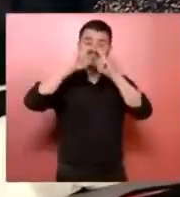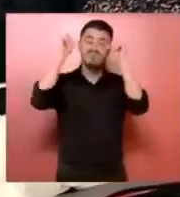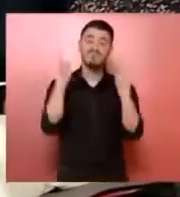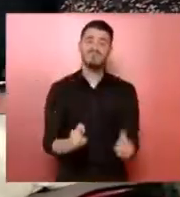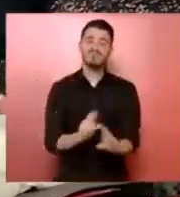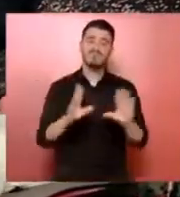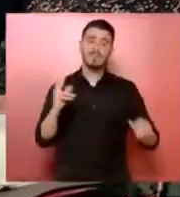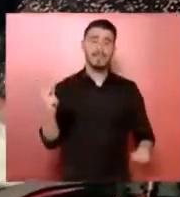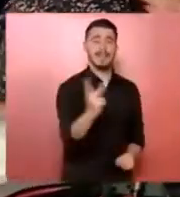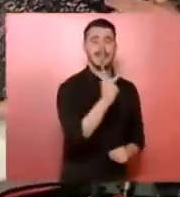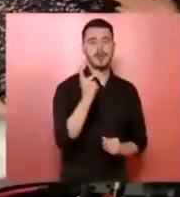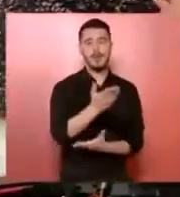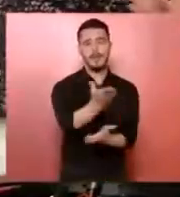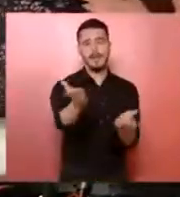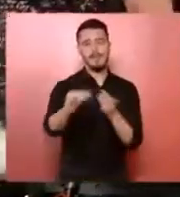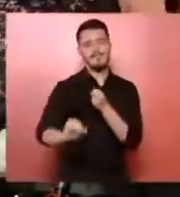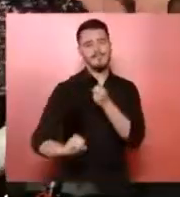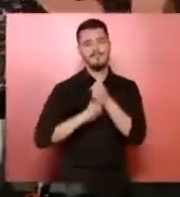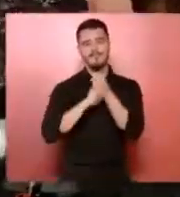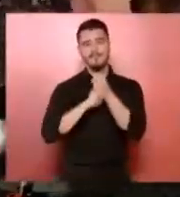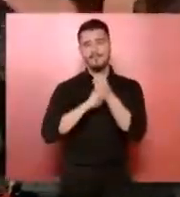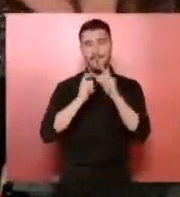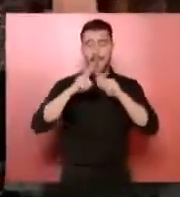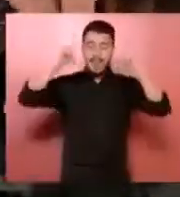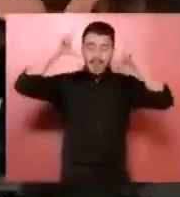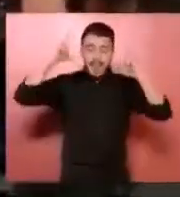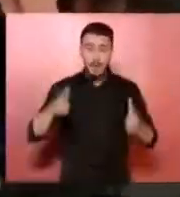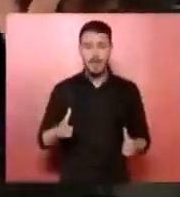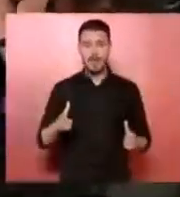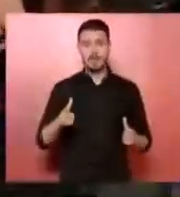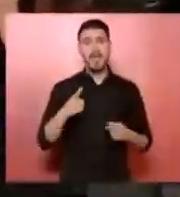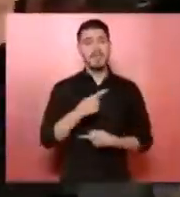μας, χωρίς τη δημοκρατία, χωρίς τη συμμετοχή.